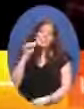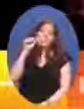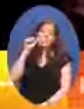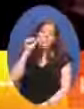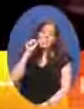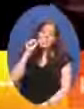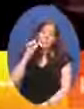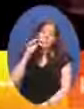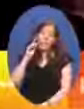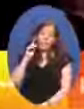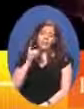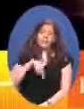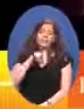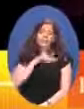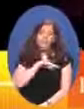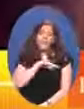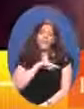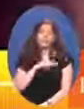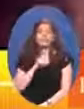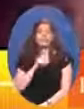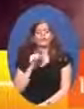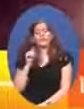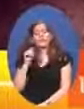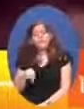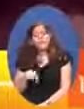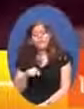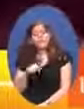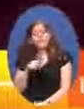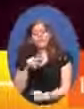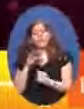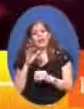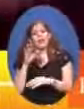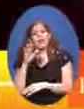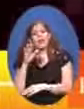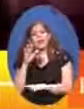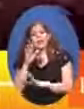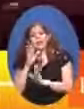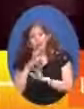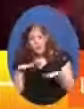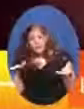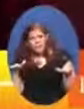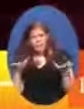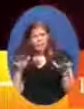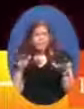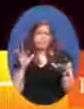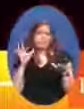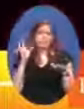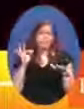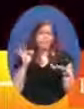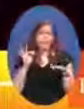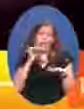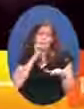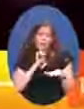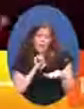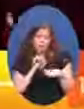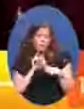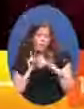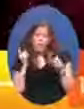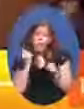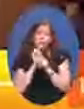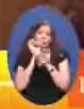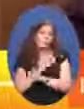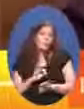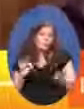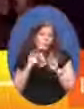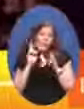אסד. אנחנו למעשה מגיעים לילדים ולנשים של הקורים הסורים, שלא עשו שום